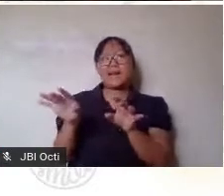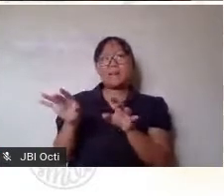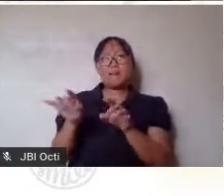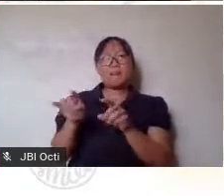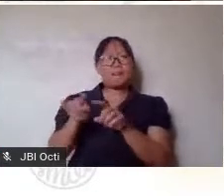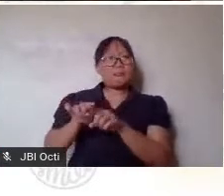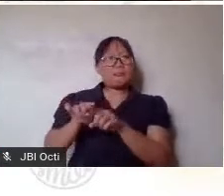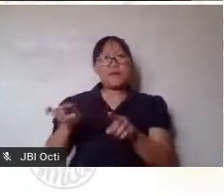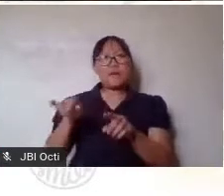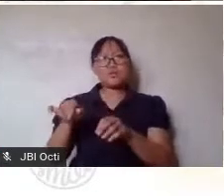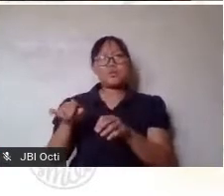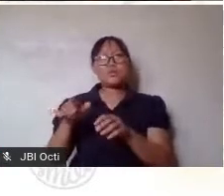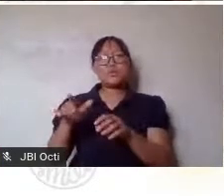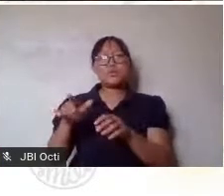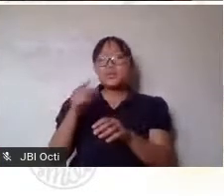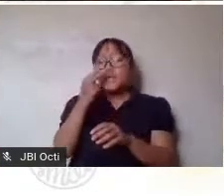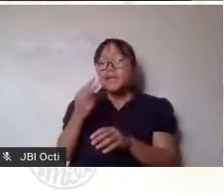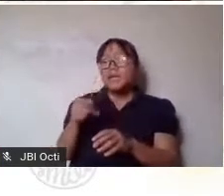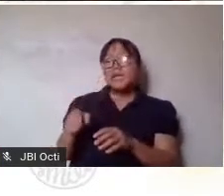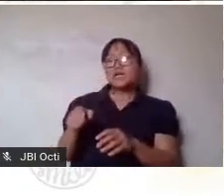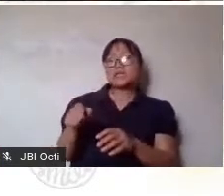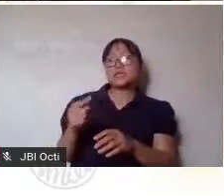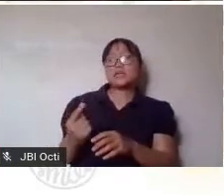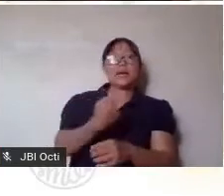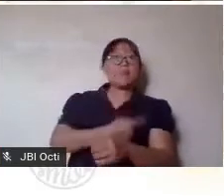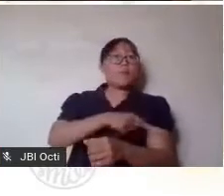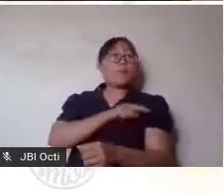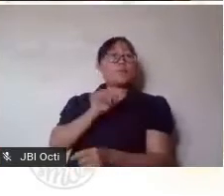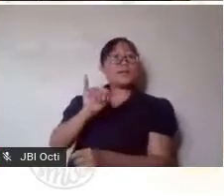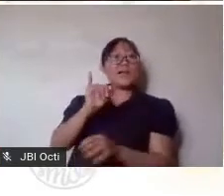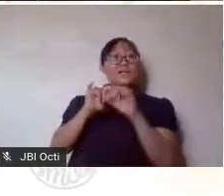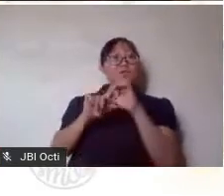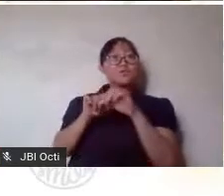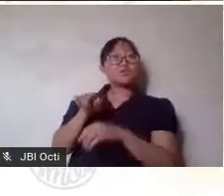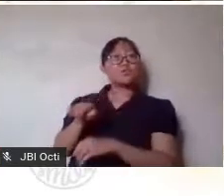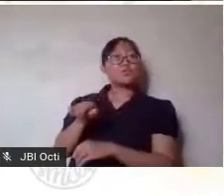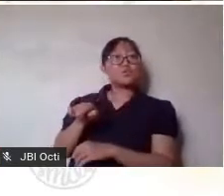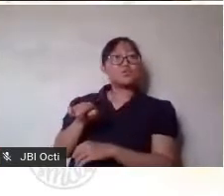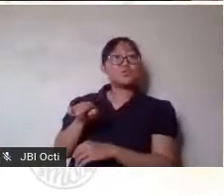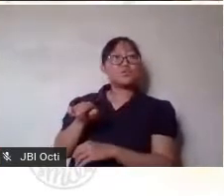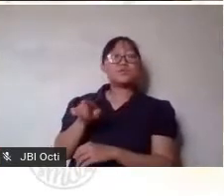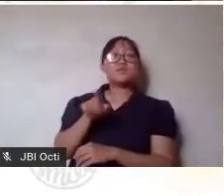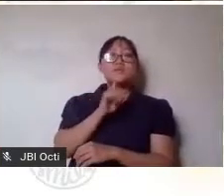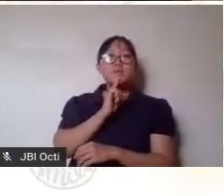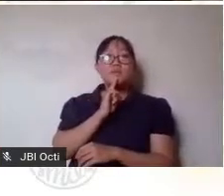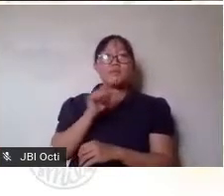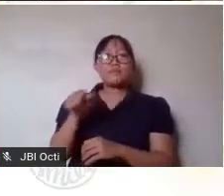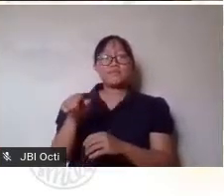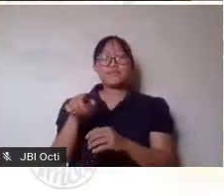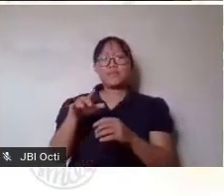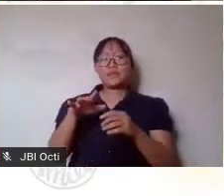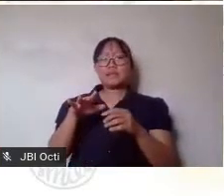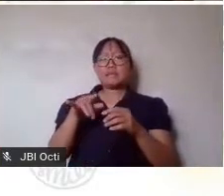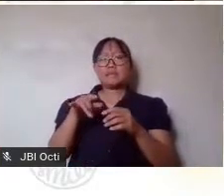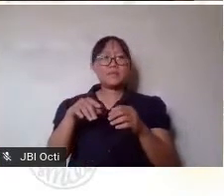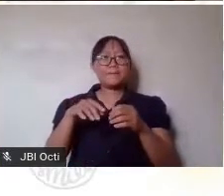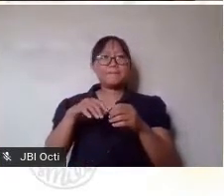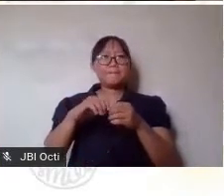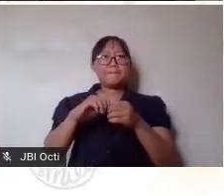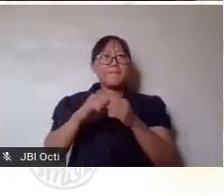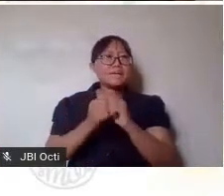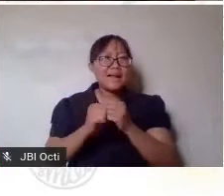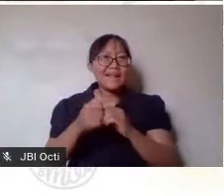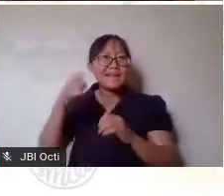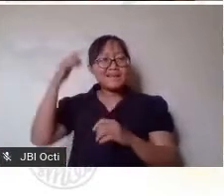Sementara tadi kita cerita sebetulnya kelainan-kelainan di area neurodevelopment dan behavioral pediatrik ini punya pola-pola